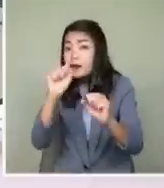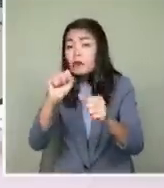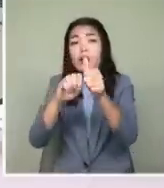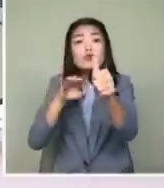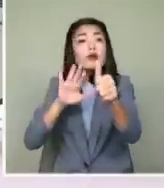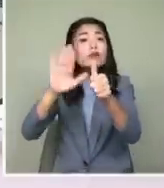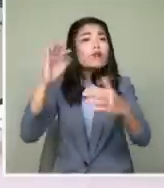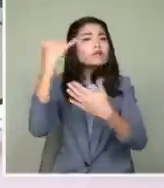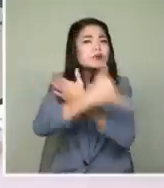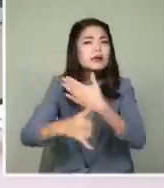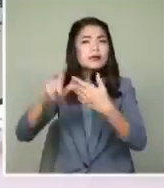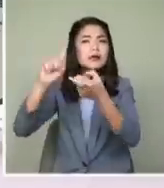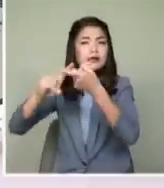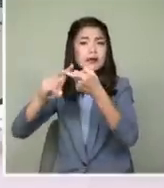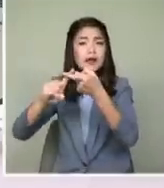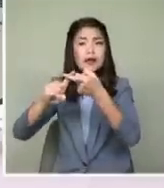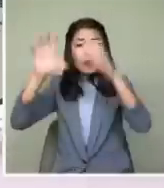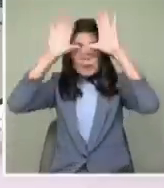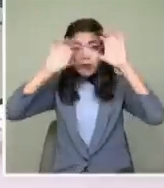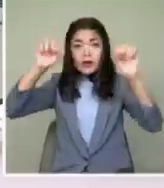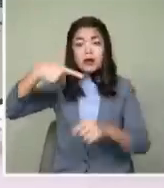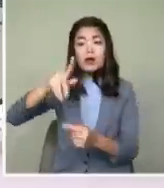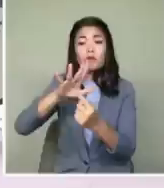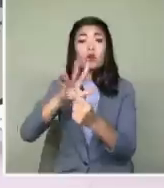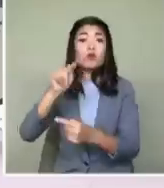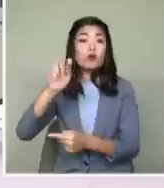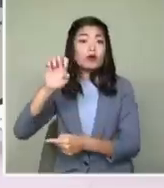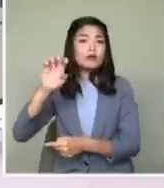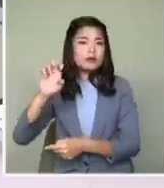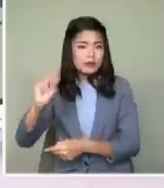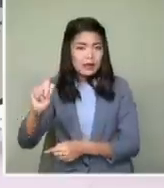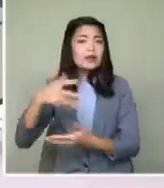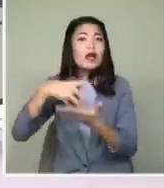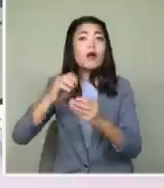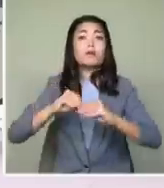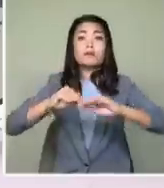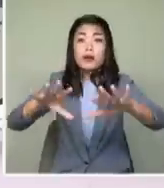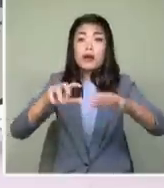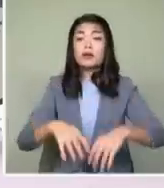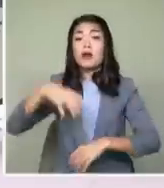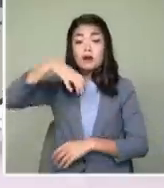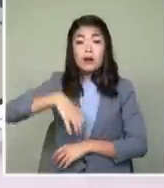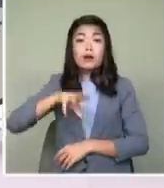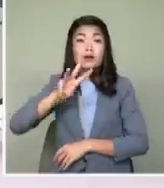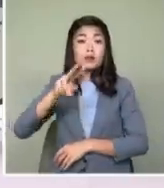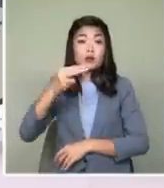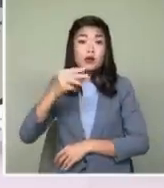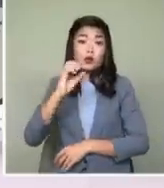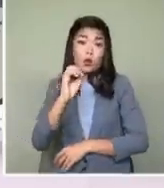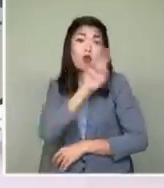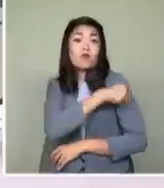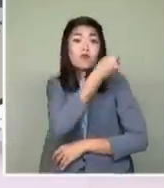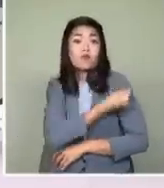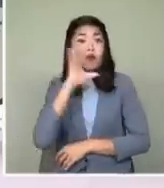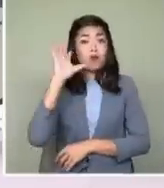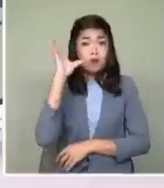รัสเซียประธานาธิบดีวลาดิเมียร์ปูตินออกมาแถลงนะคะแต่ว่าในต่างประเทศค่ะไม่ว่าจะเป็นทางองค์การอนามัยโลกหรือว่านายแพทย์แอนโท